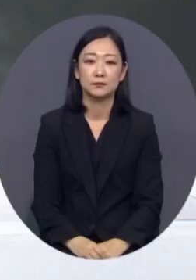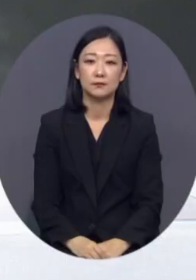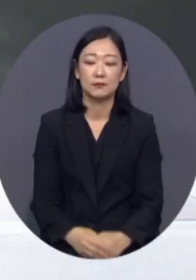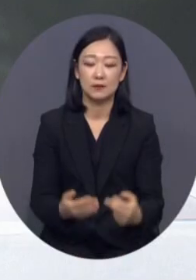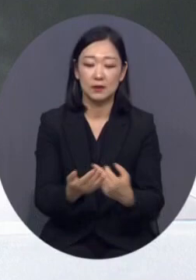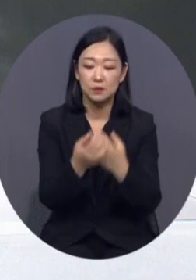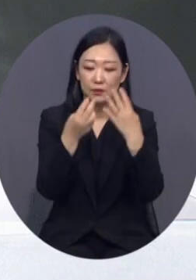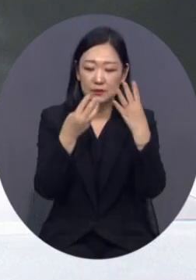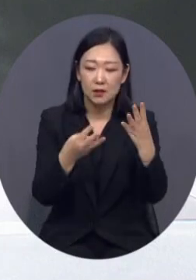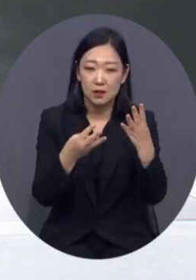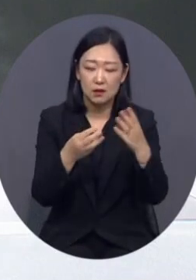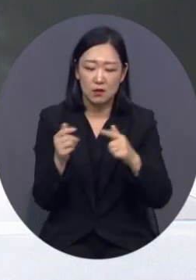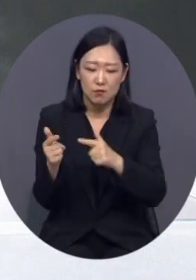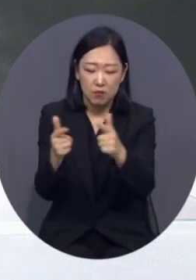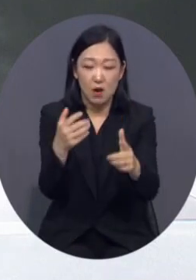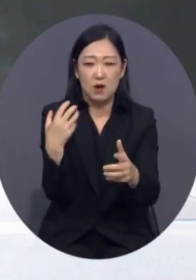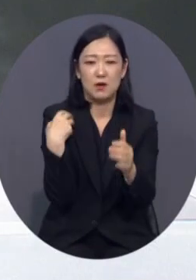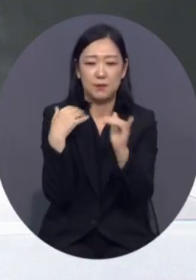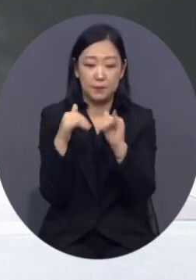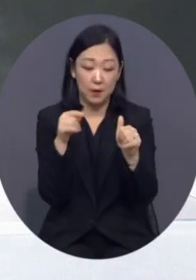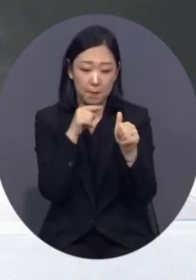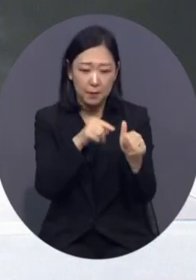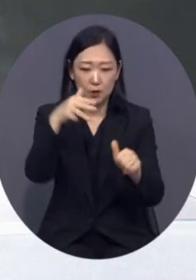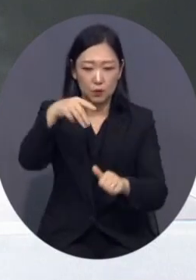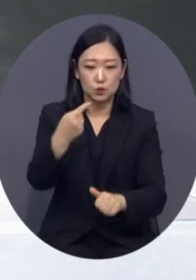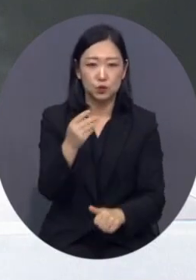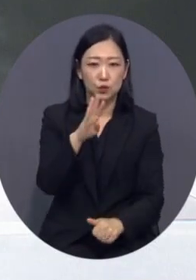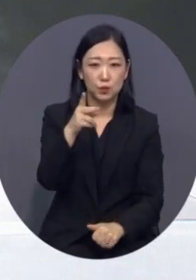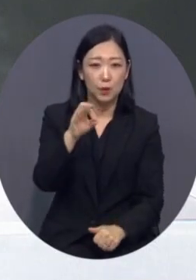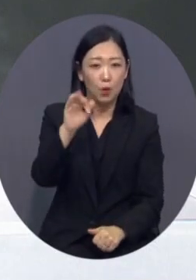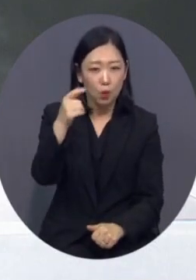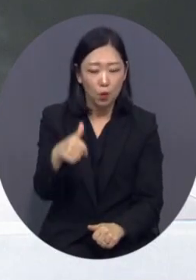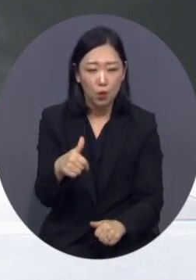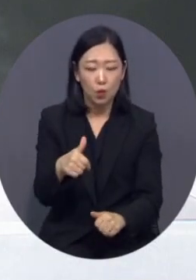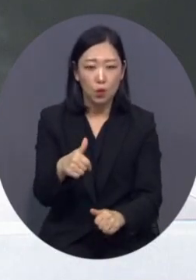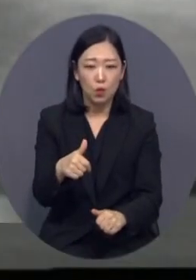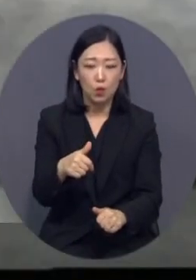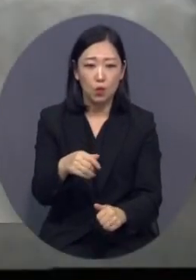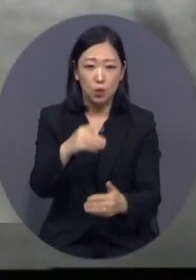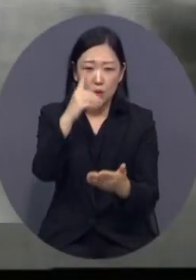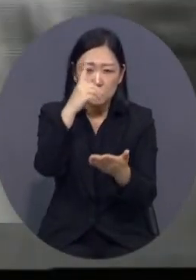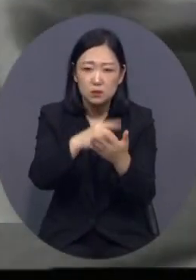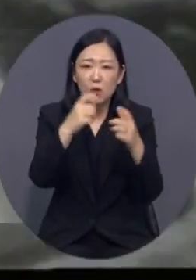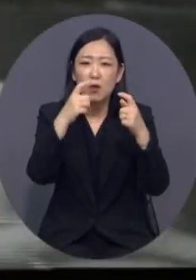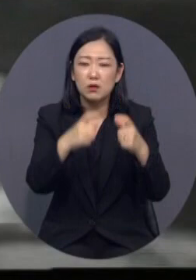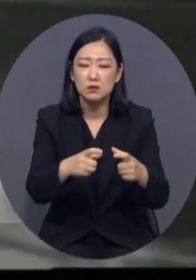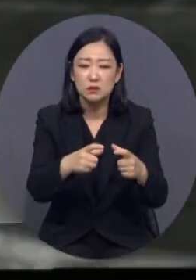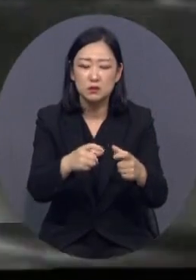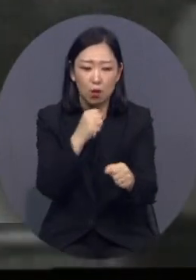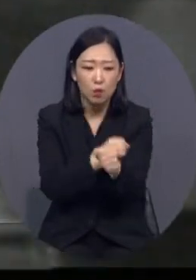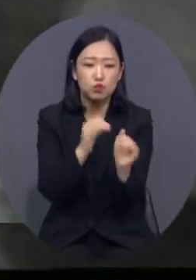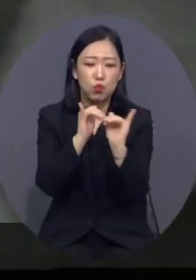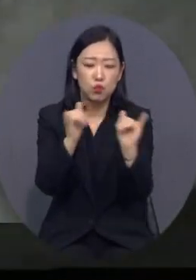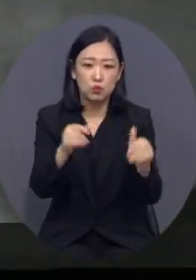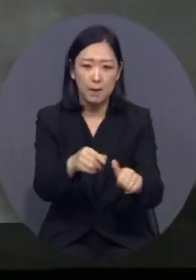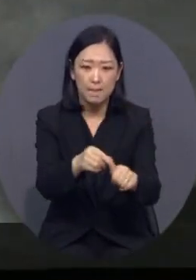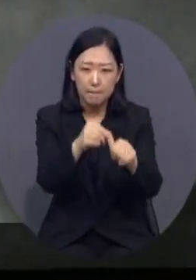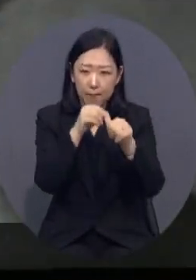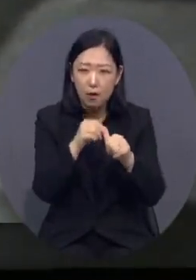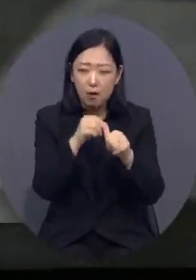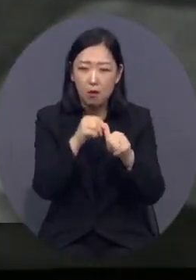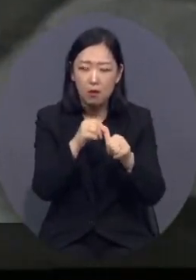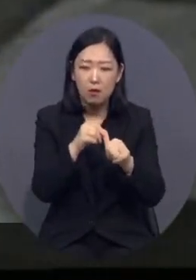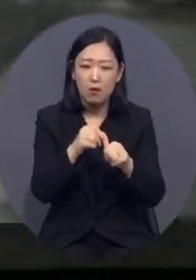제주 4·3 학살 책임자로 지목되는 조병옥을 천안시가 호국 인물로 선정하면서 도내